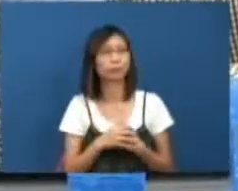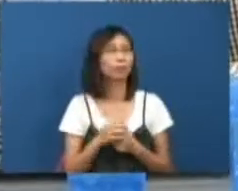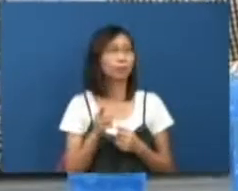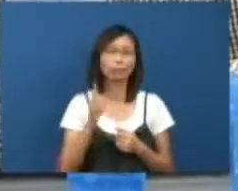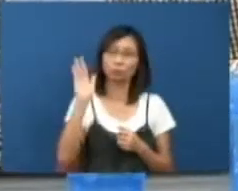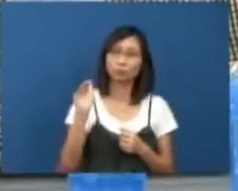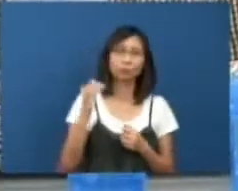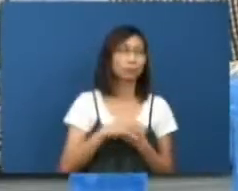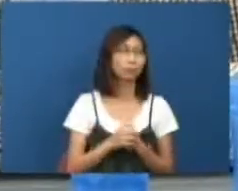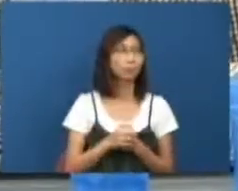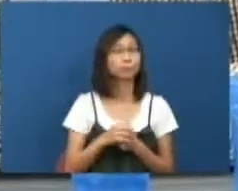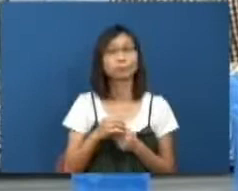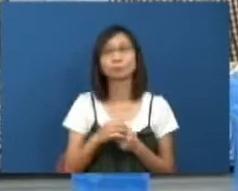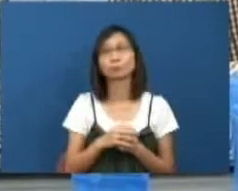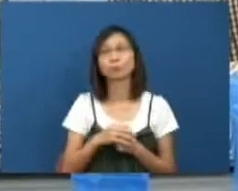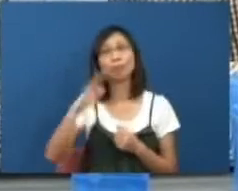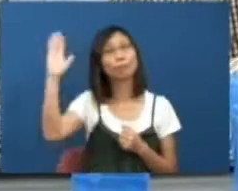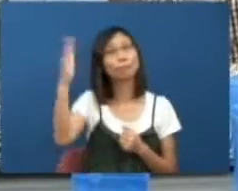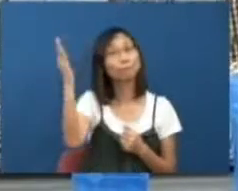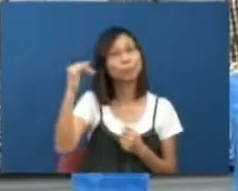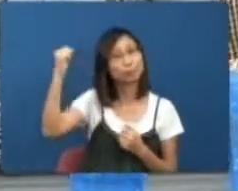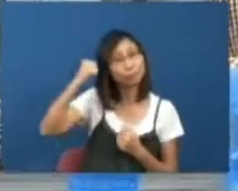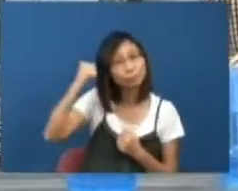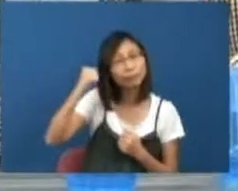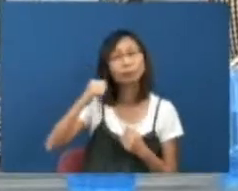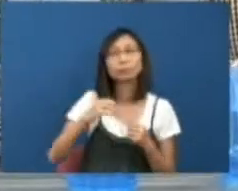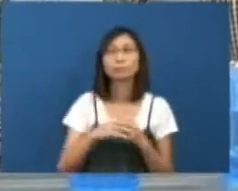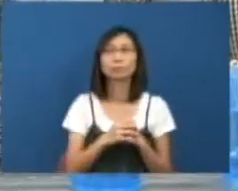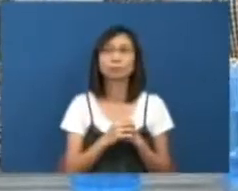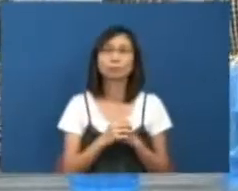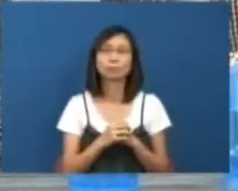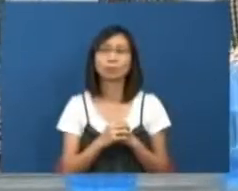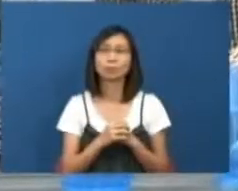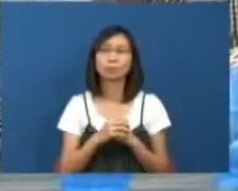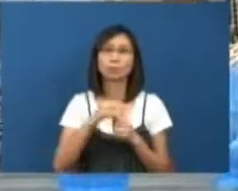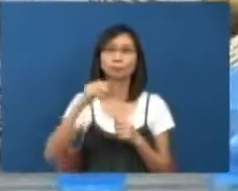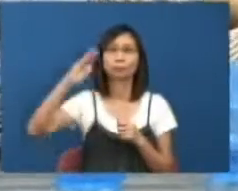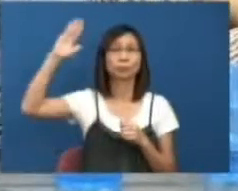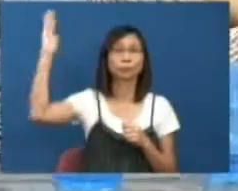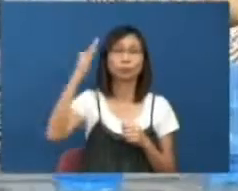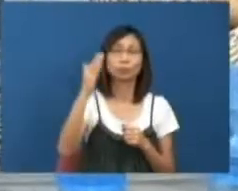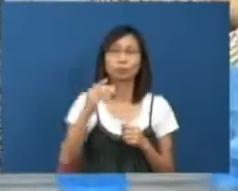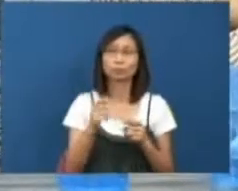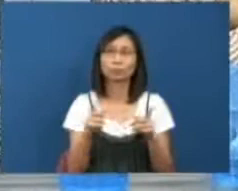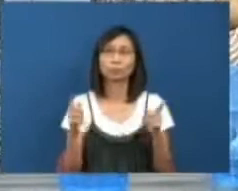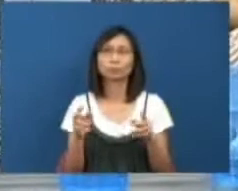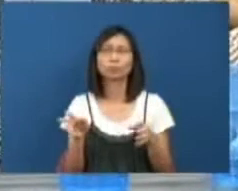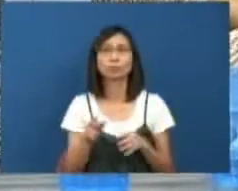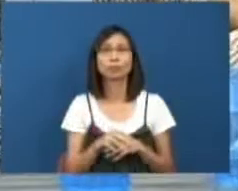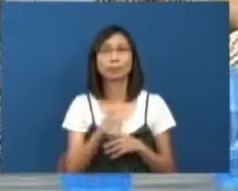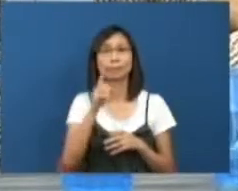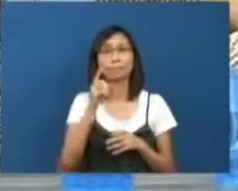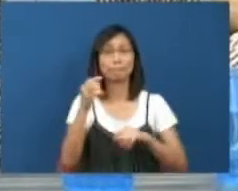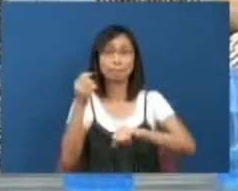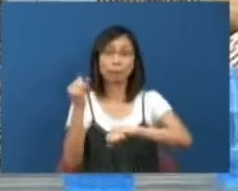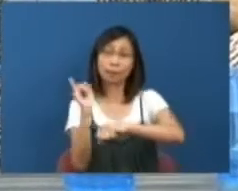現在還有一樣這類這的風力發電機呢、去到某一個風速是大概每秒鐘12